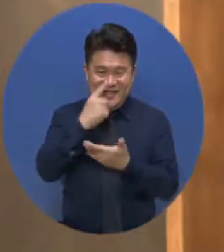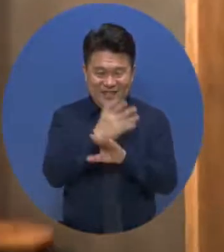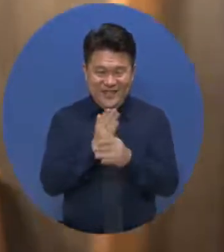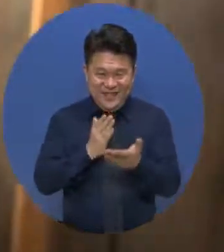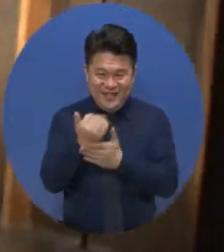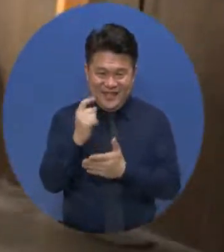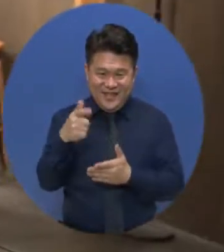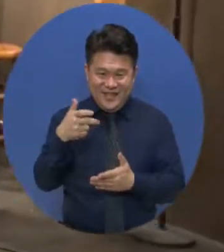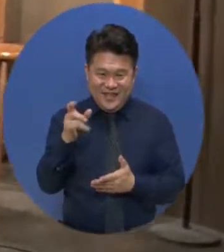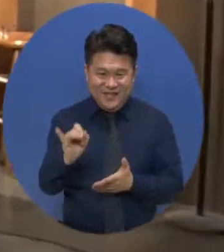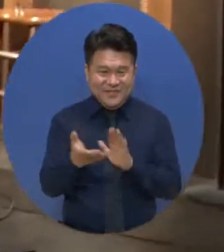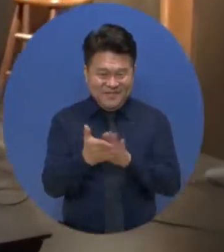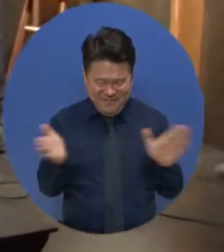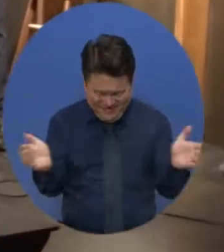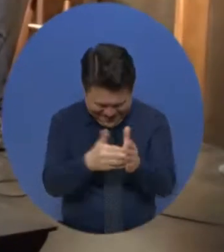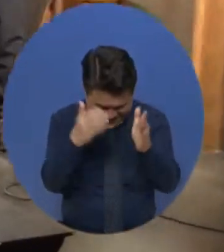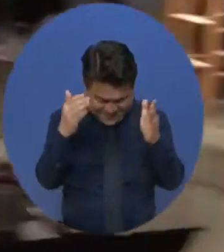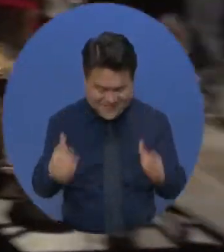한김영이었습니다.